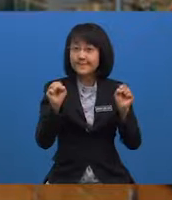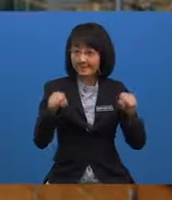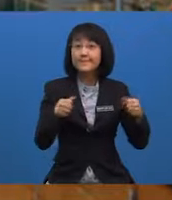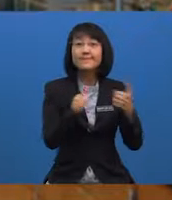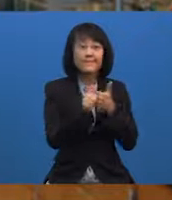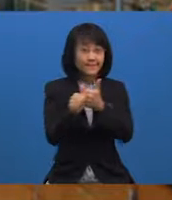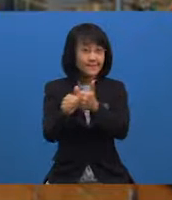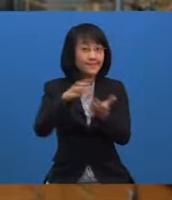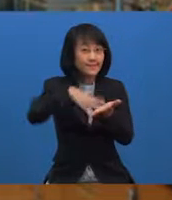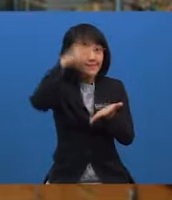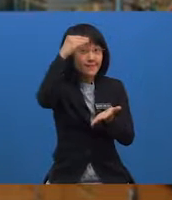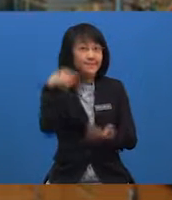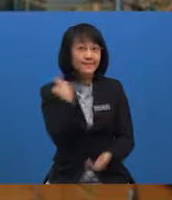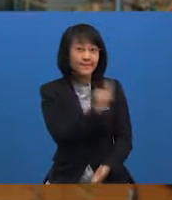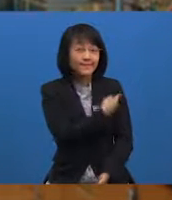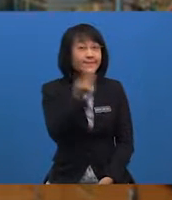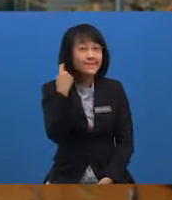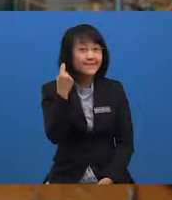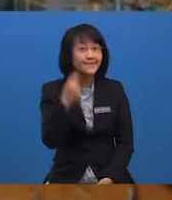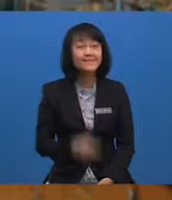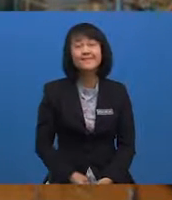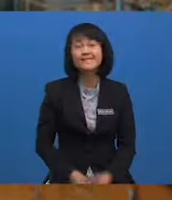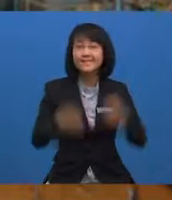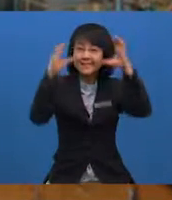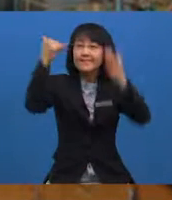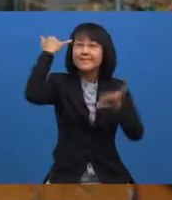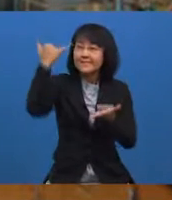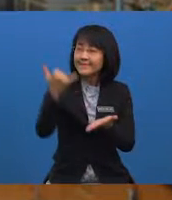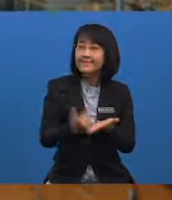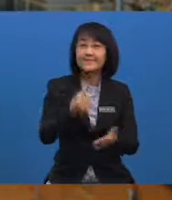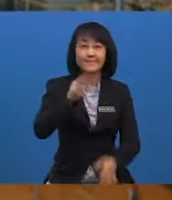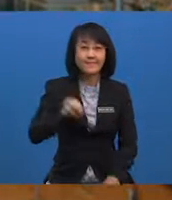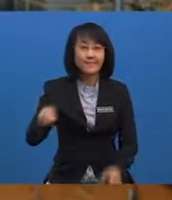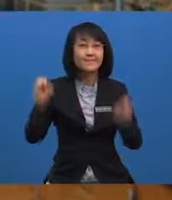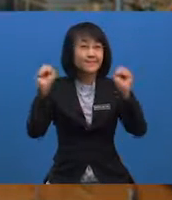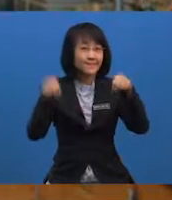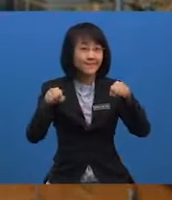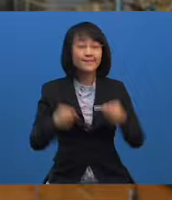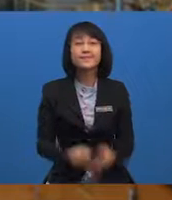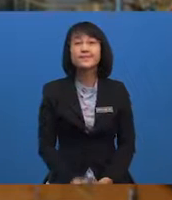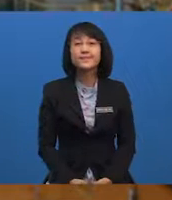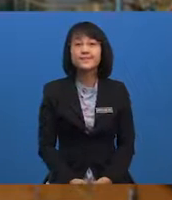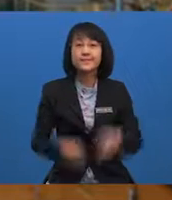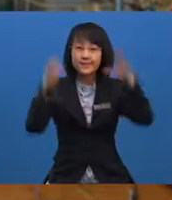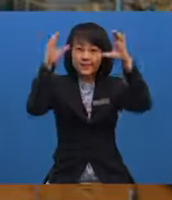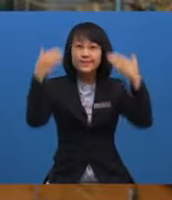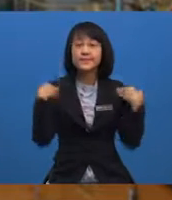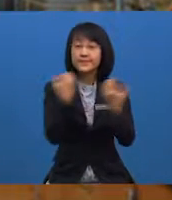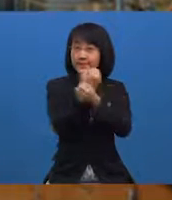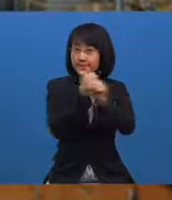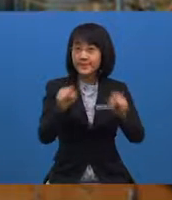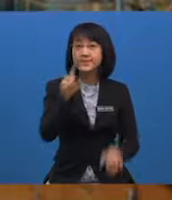ikut pelajaran kita tadi? Cikgu yakin murid-murid boleh. Untuk itu, cikgu ada sediakan